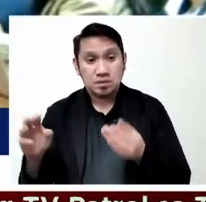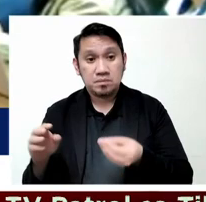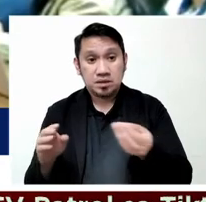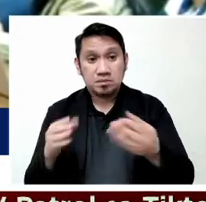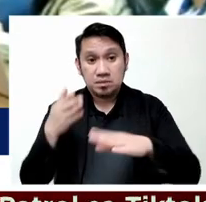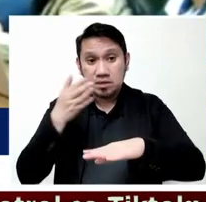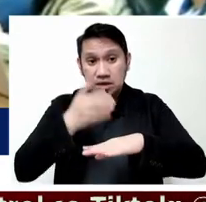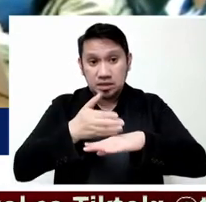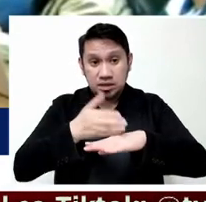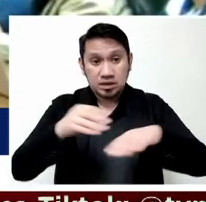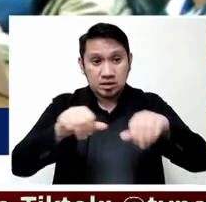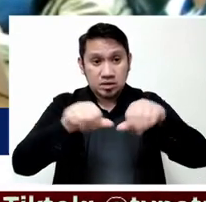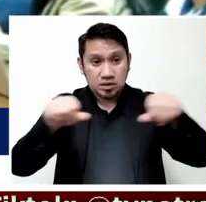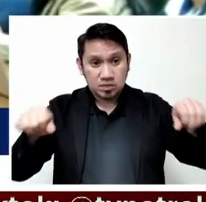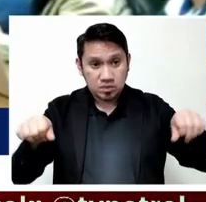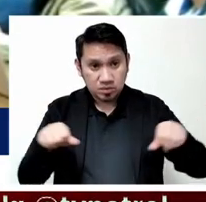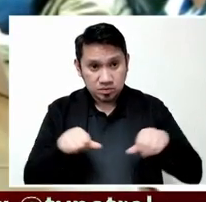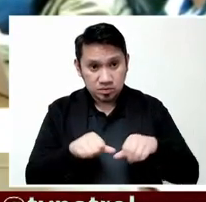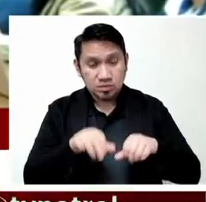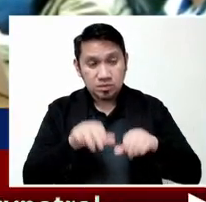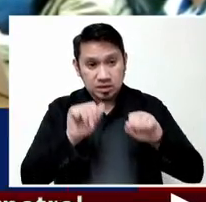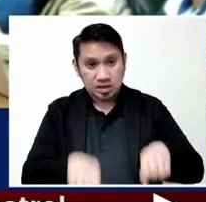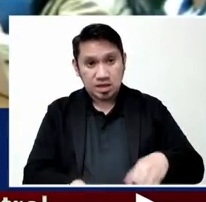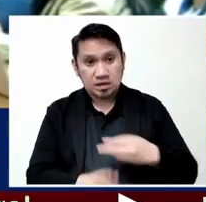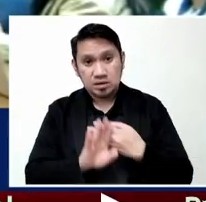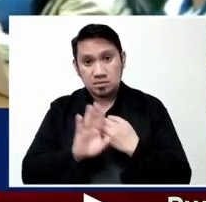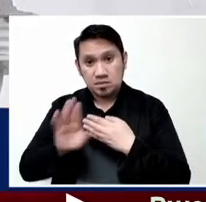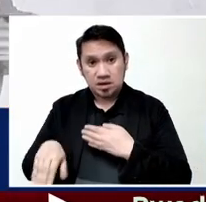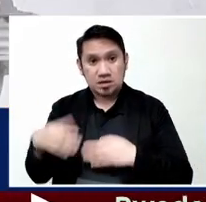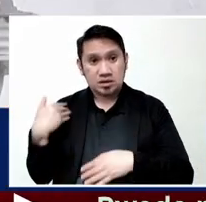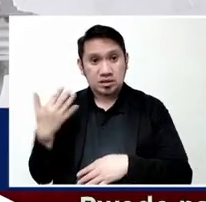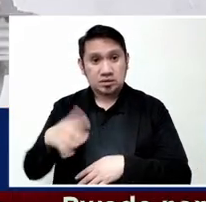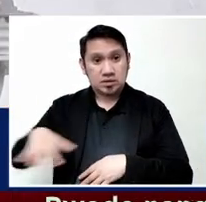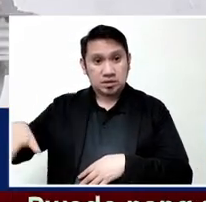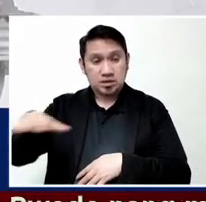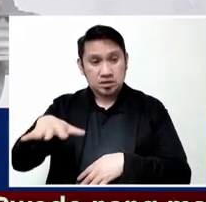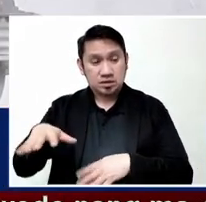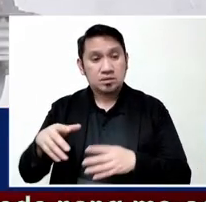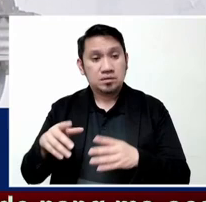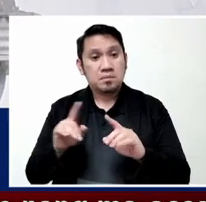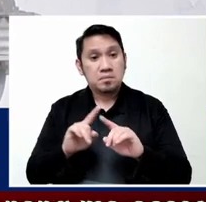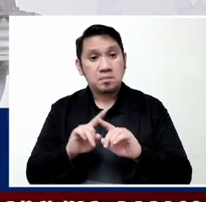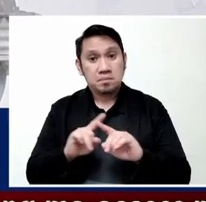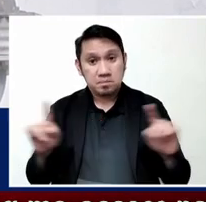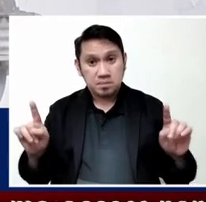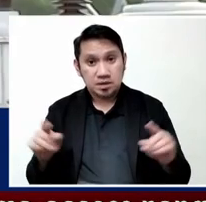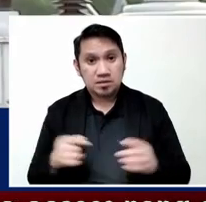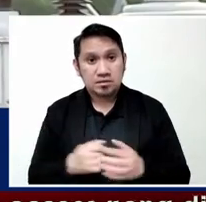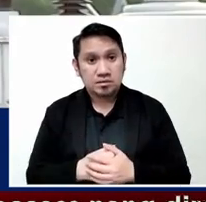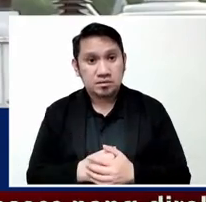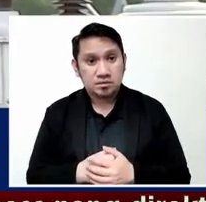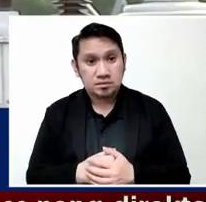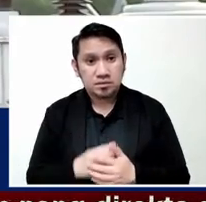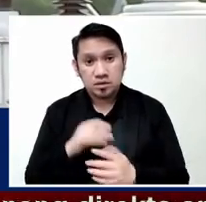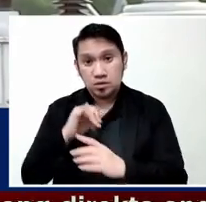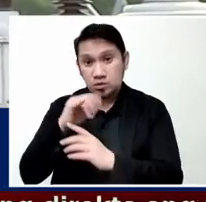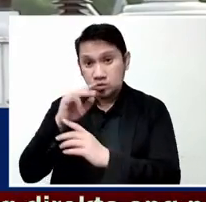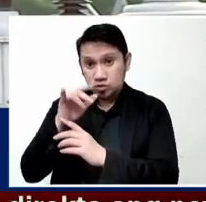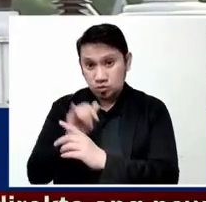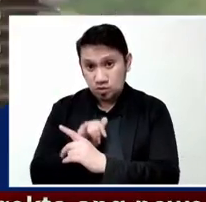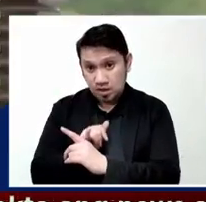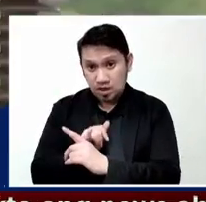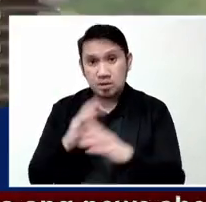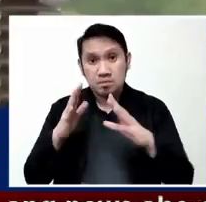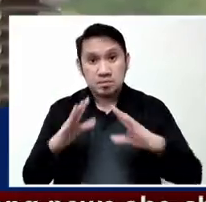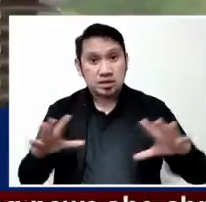area. Dapat may iba ito papunta dito sa population area. But then sa July pa matatapos